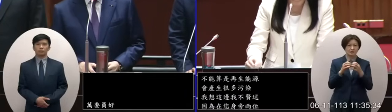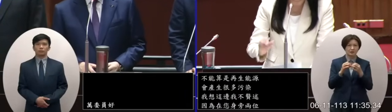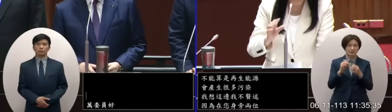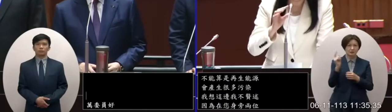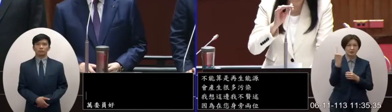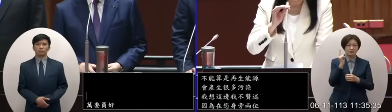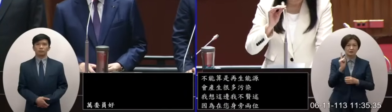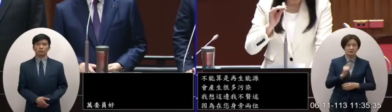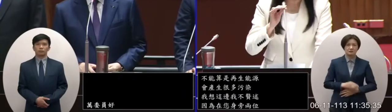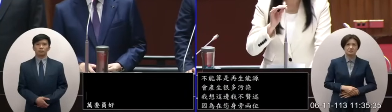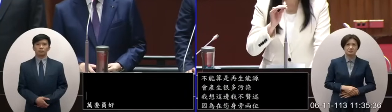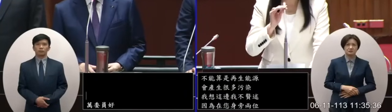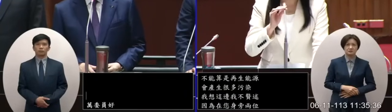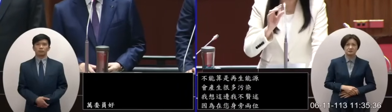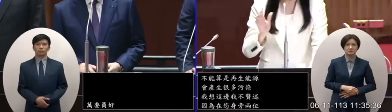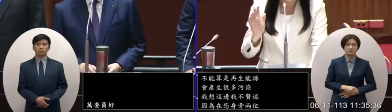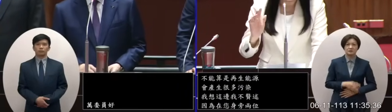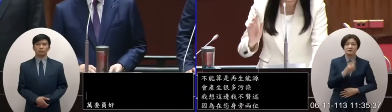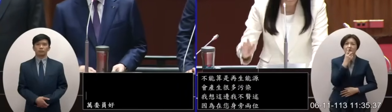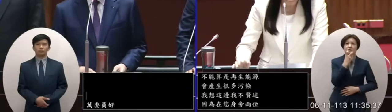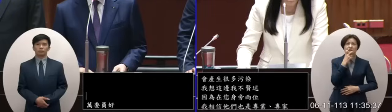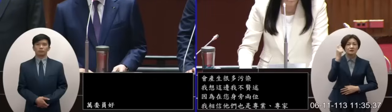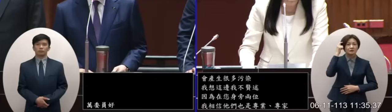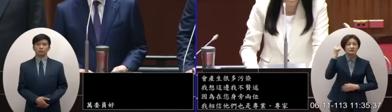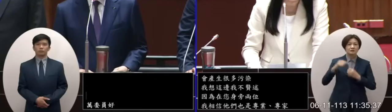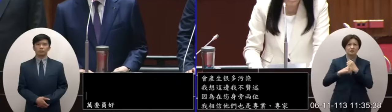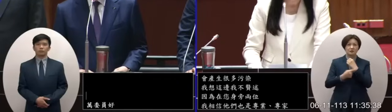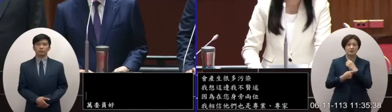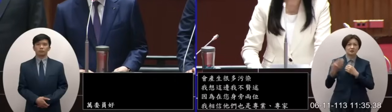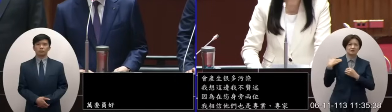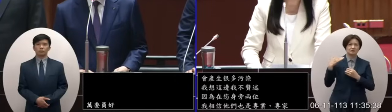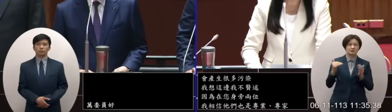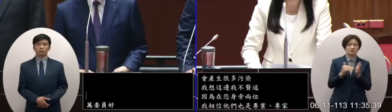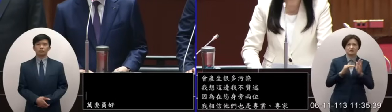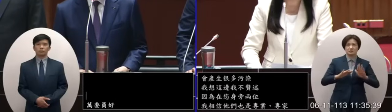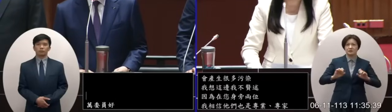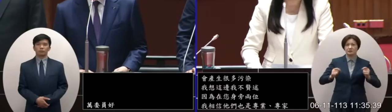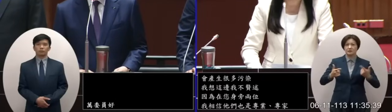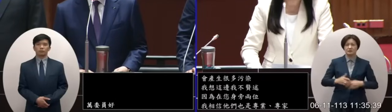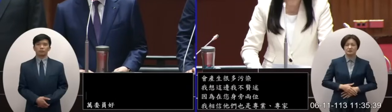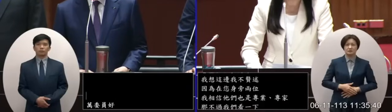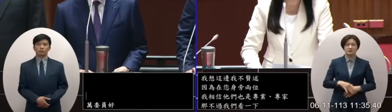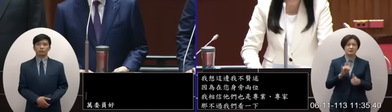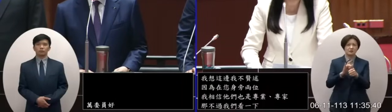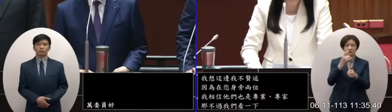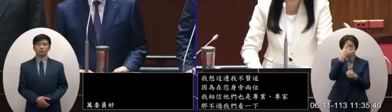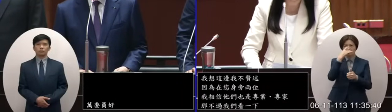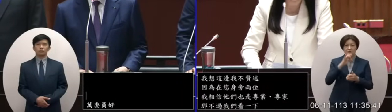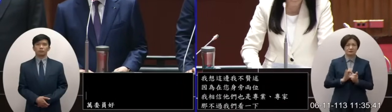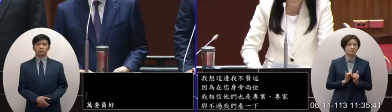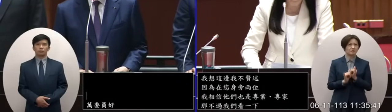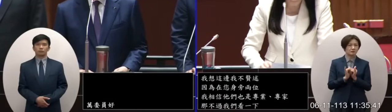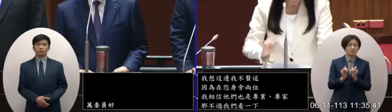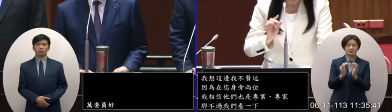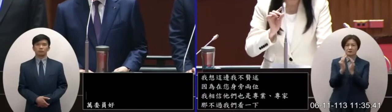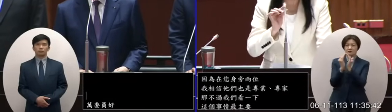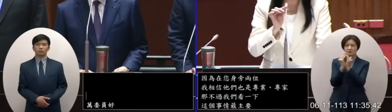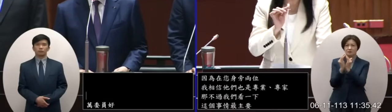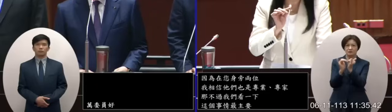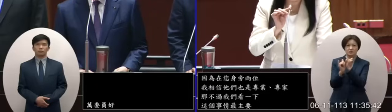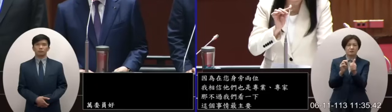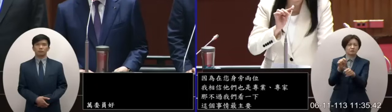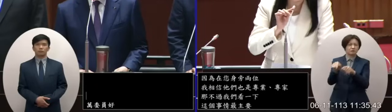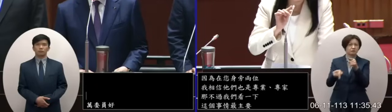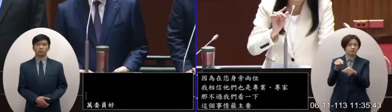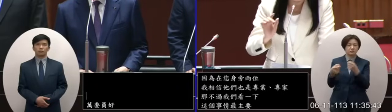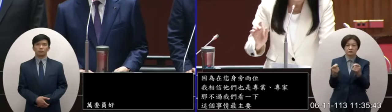这边跟您讨论，就是中央的态度前后的不一可以说是欺骗我们观音人，欺负我们桃园人我们看